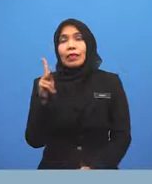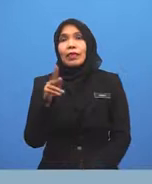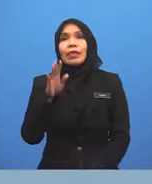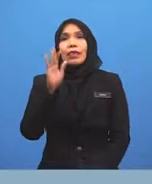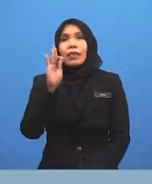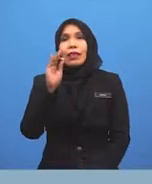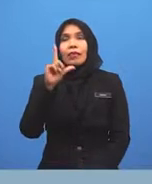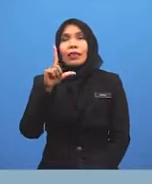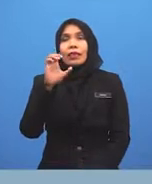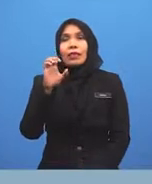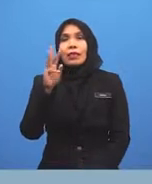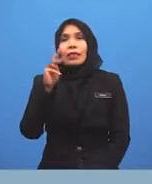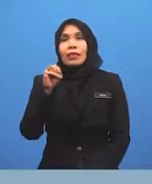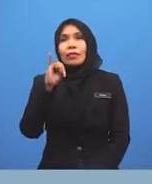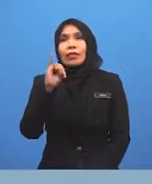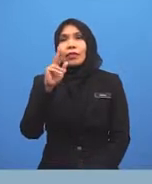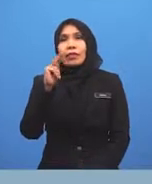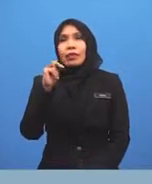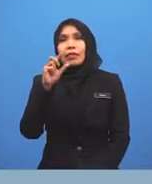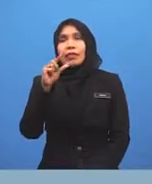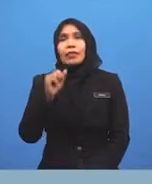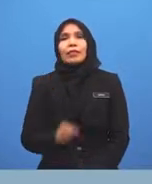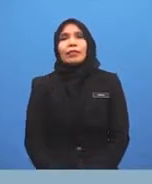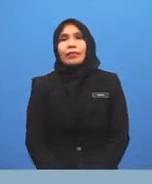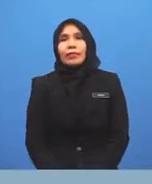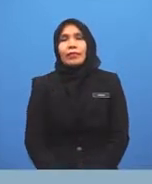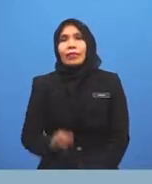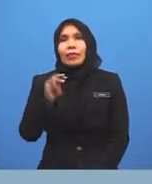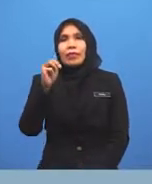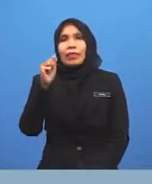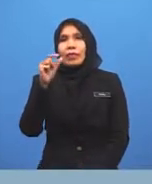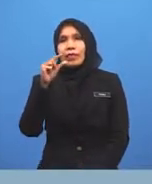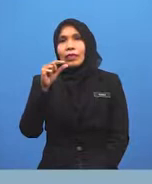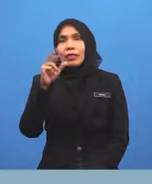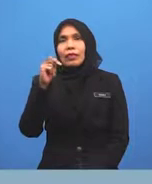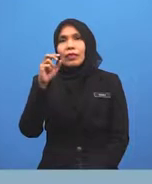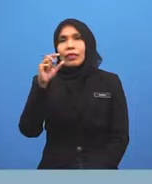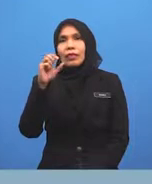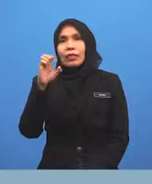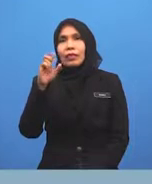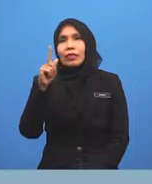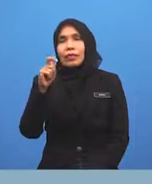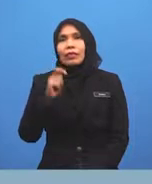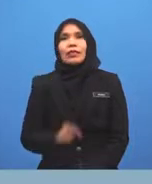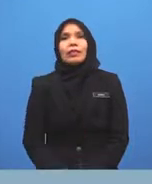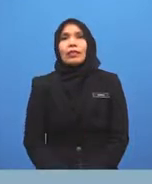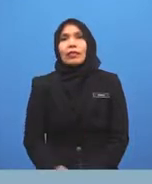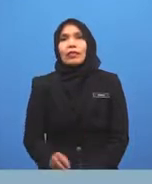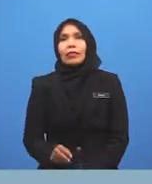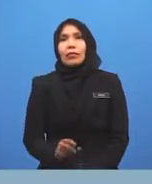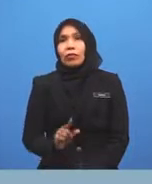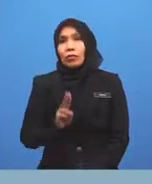Lihat pada kedudukan magnet. Magnet kutub utara berada di sebelah kiri,